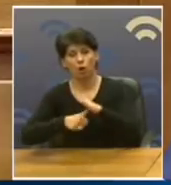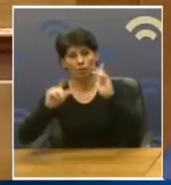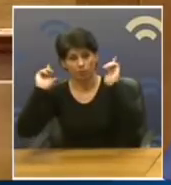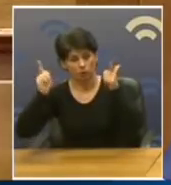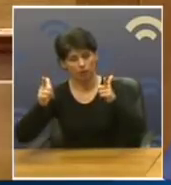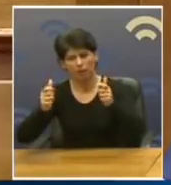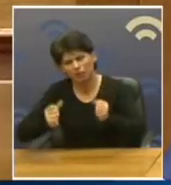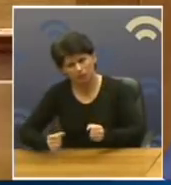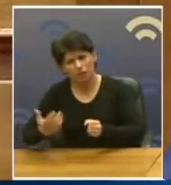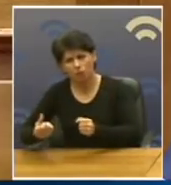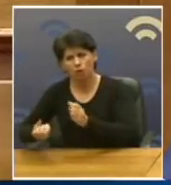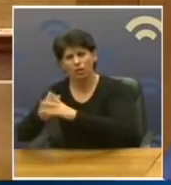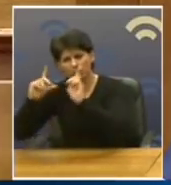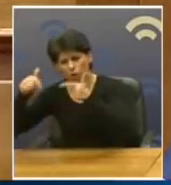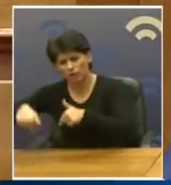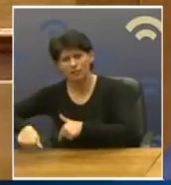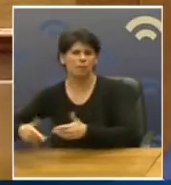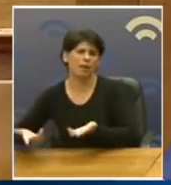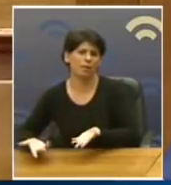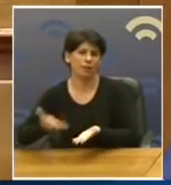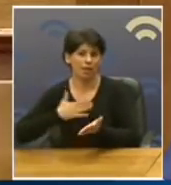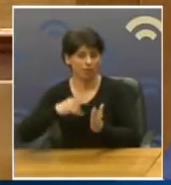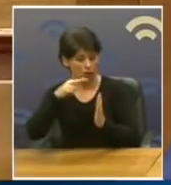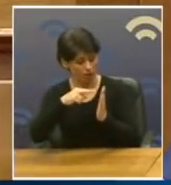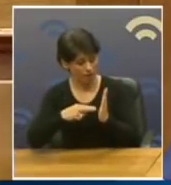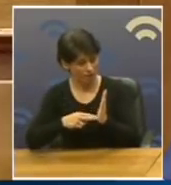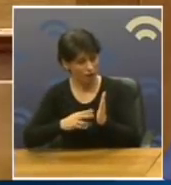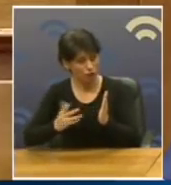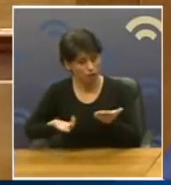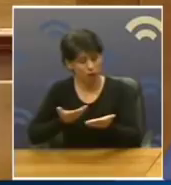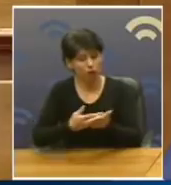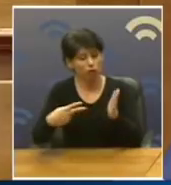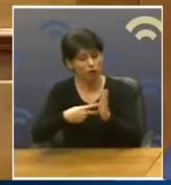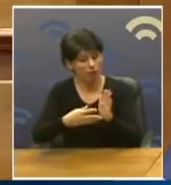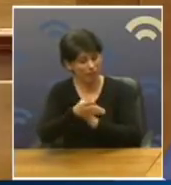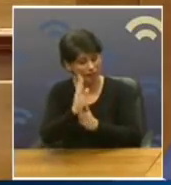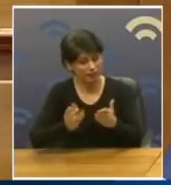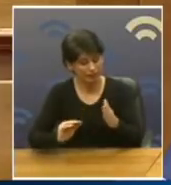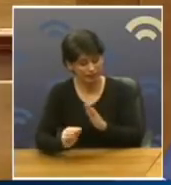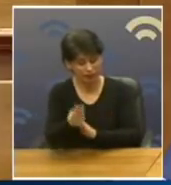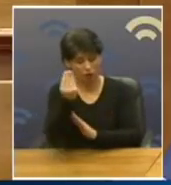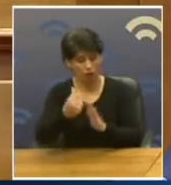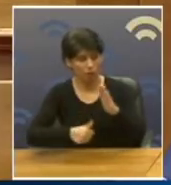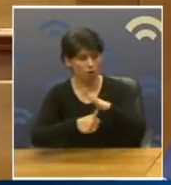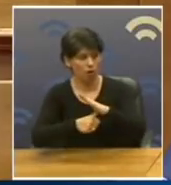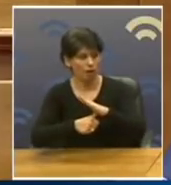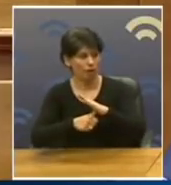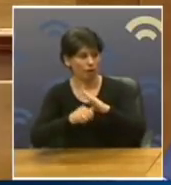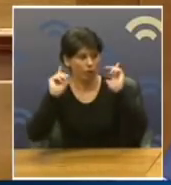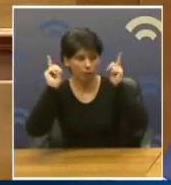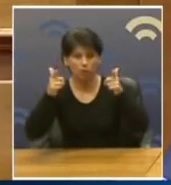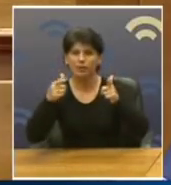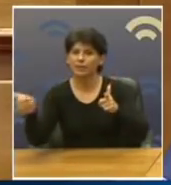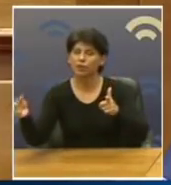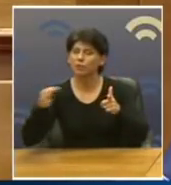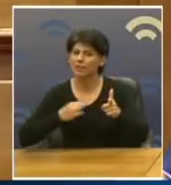σήμερα. Θέλω να σας διαβάσω τι προτείνατε το 2014 για την εκλογή Προέδρου της Δημοκρατίας. Λέγατε